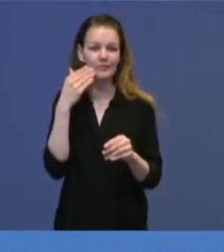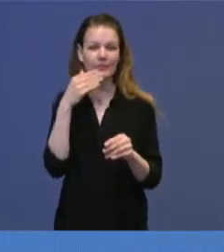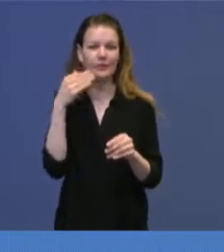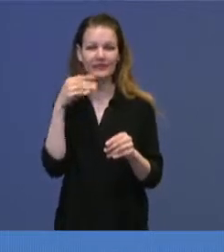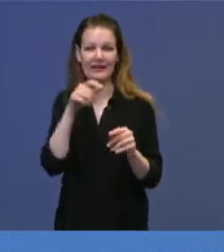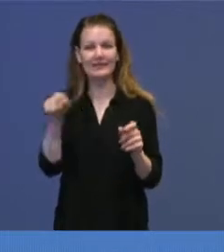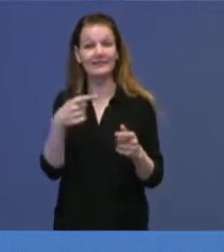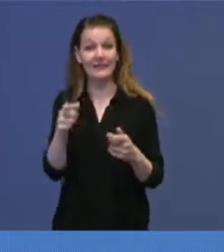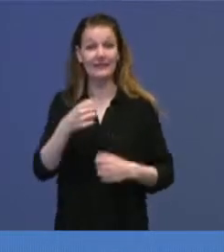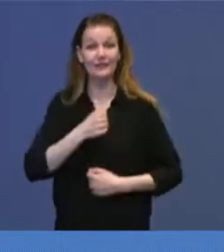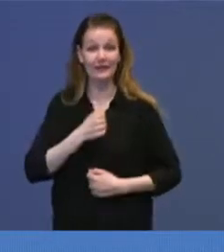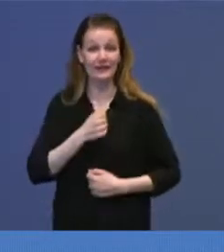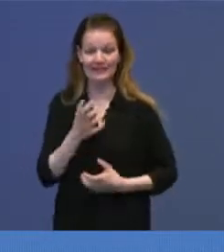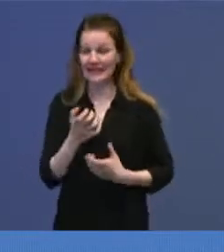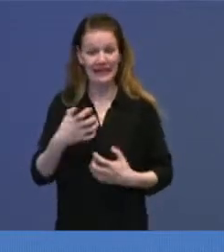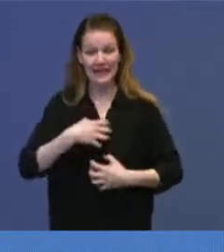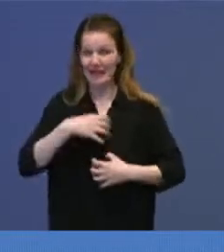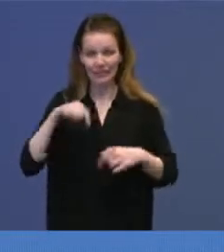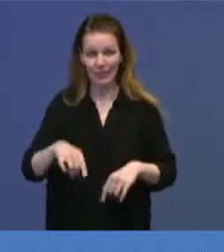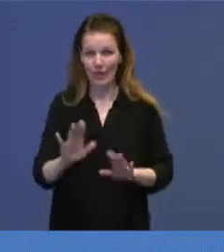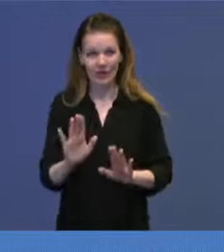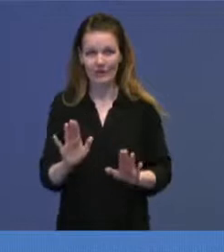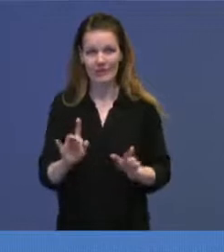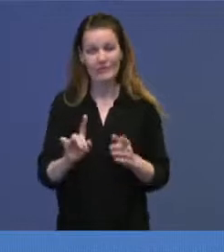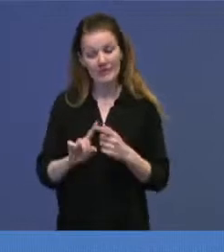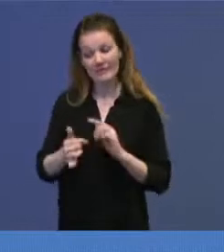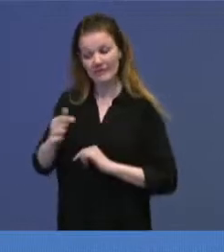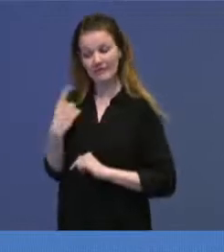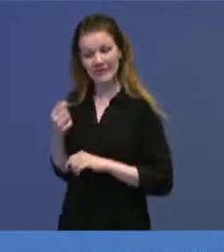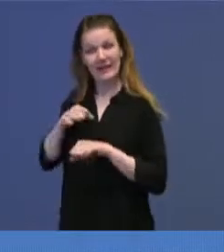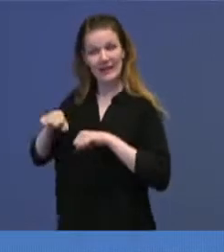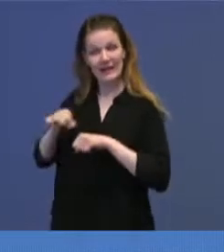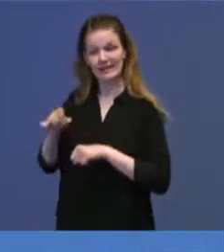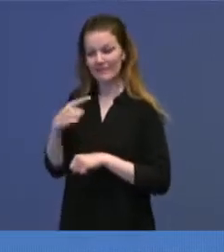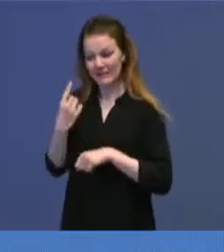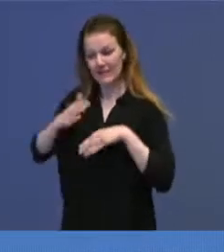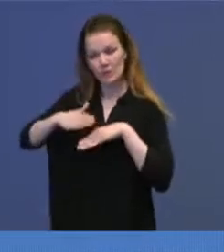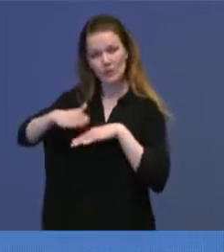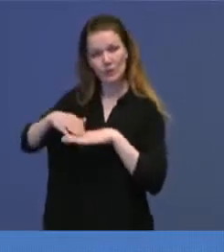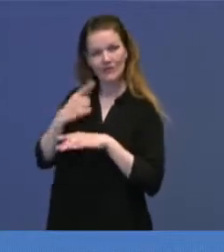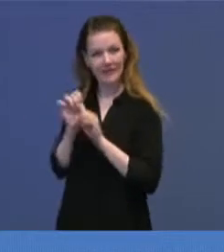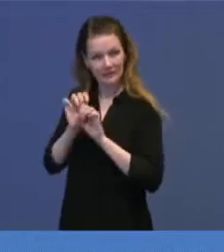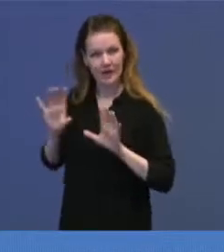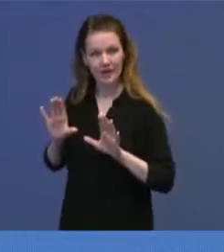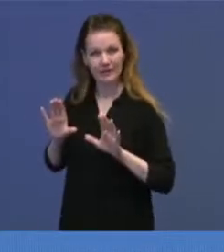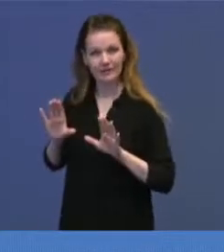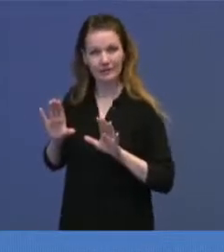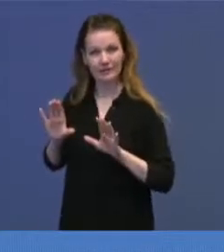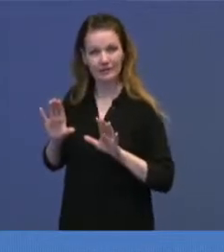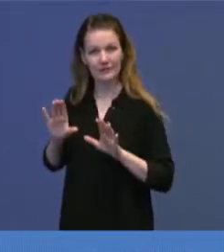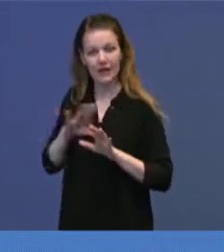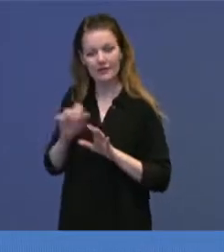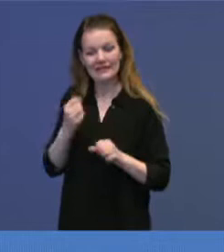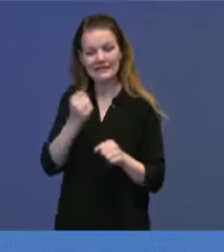Men det også riktig av regjeringen å ta ansvar for at vi har en beredskap som svarer til de